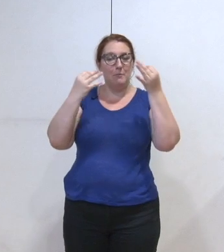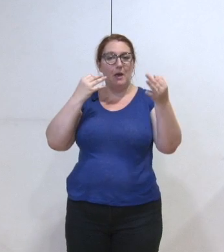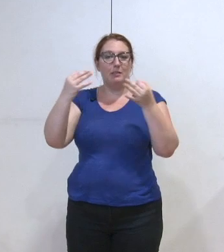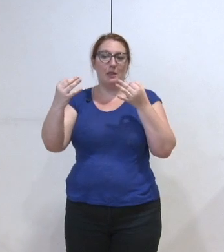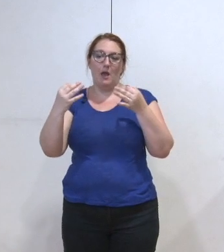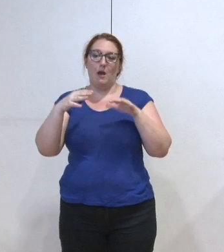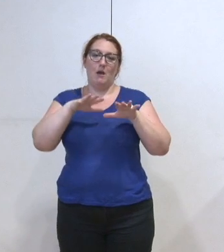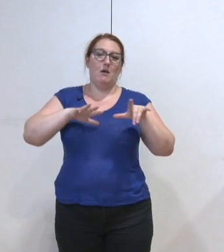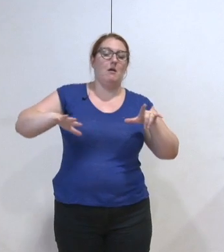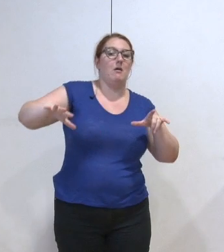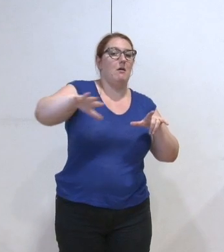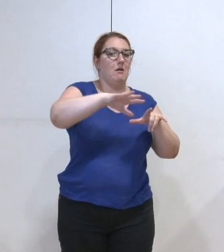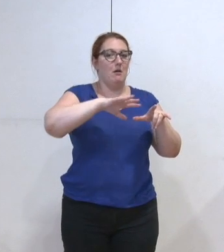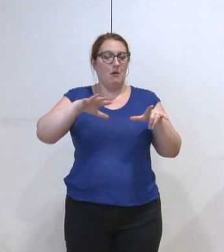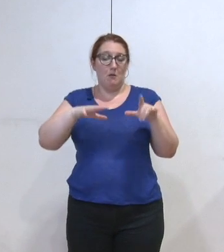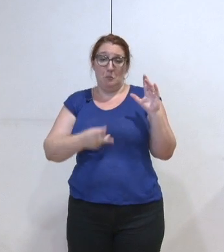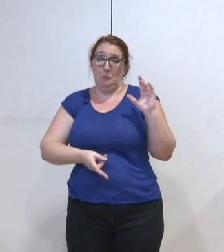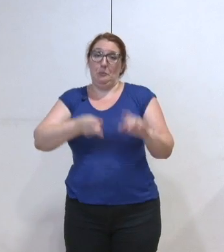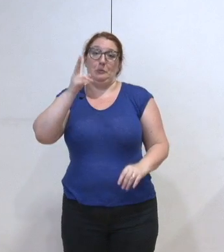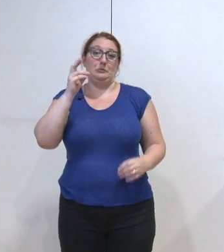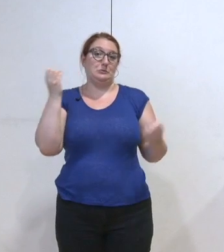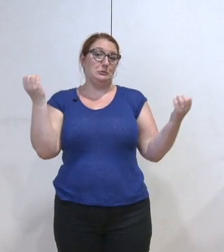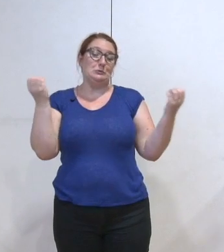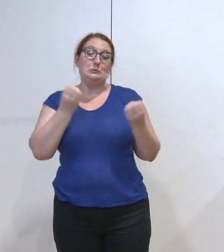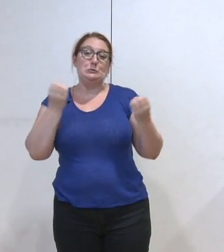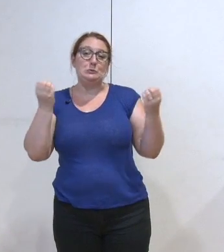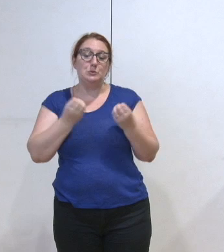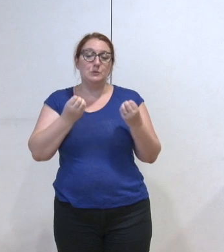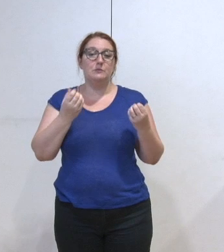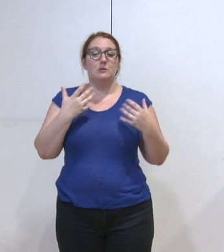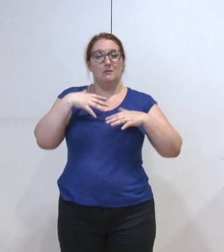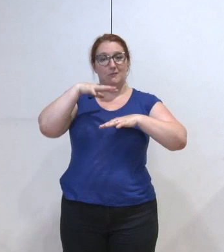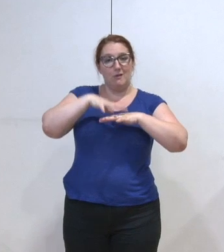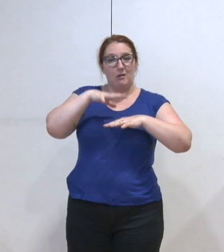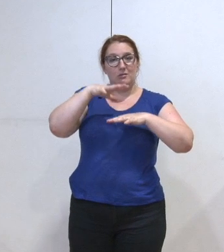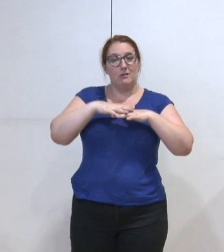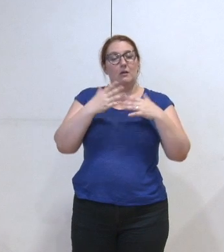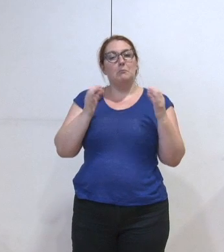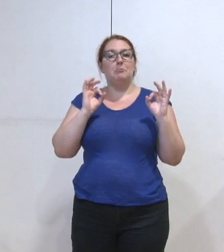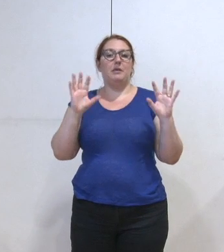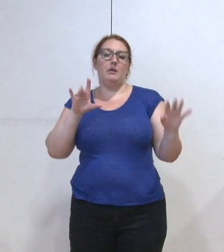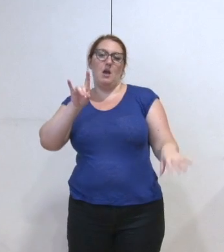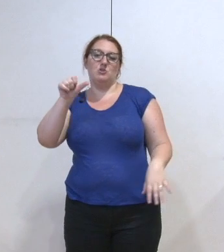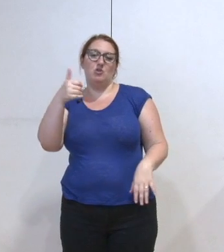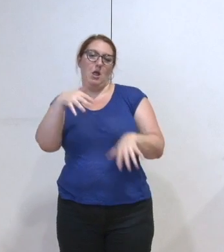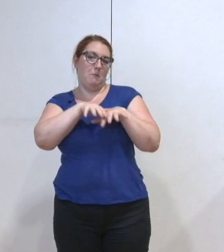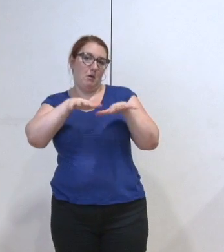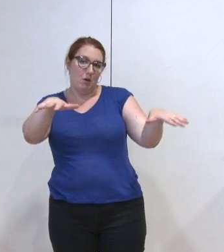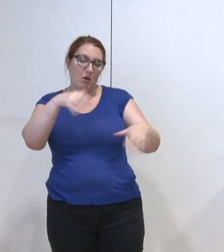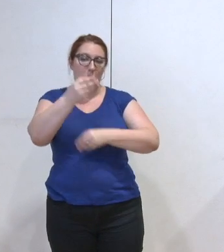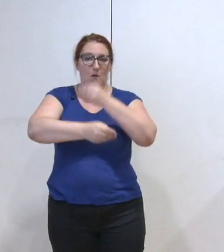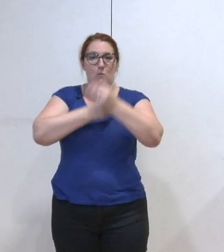et on retrouve une surreprésentation de ces familles monoparentales à la fois dans les quartiers d'habitat social et dans les